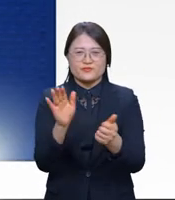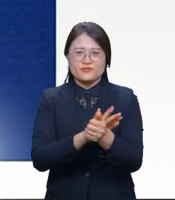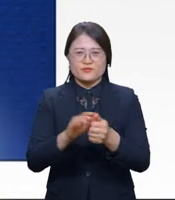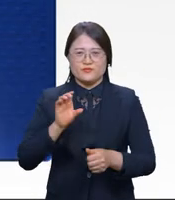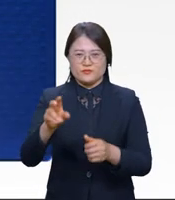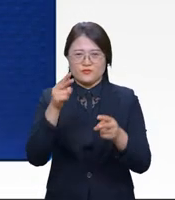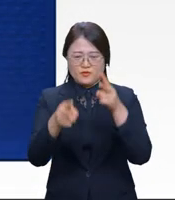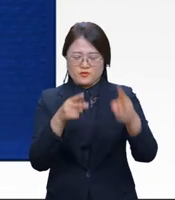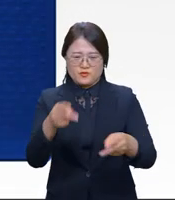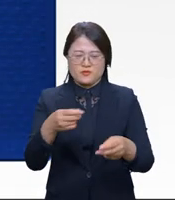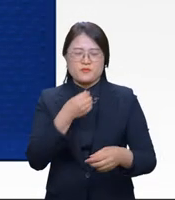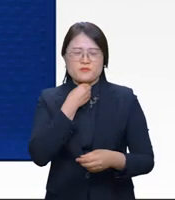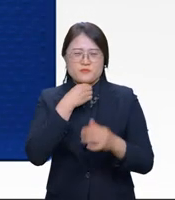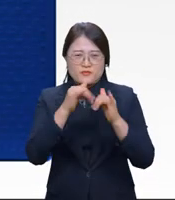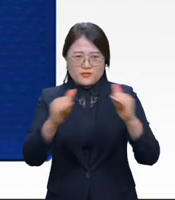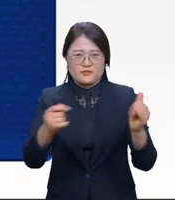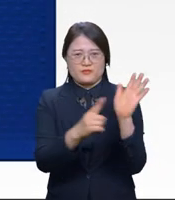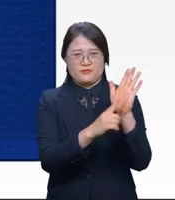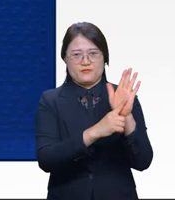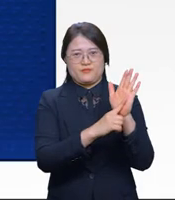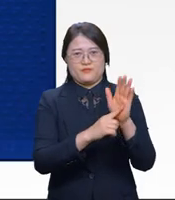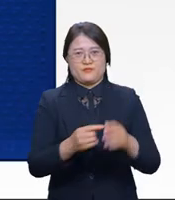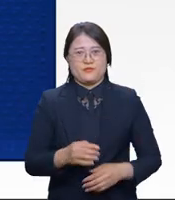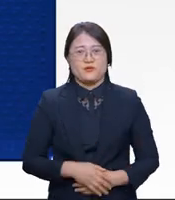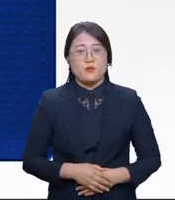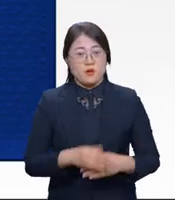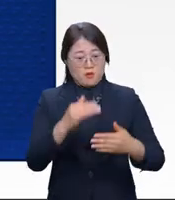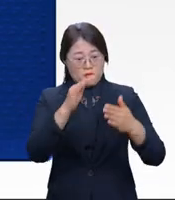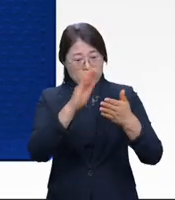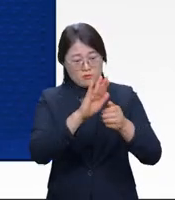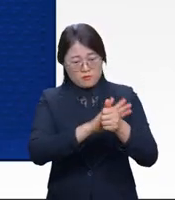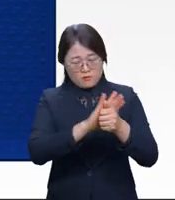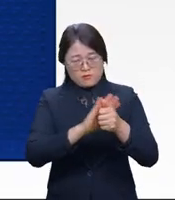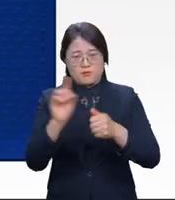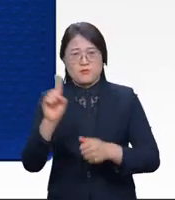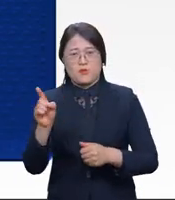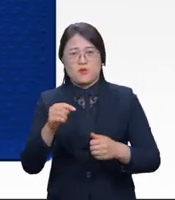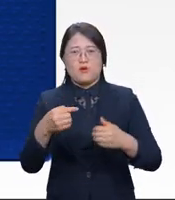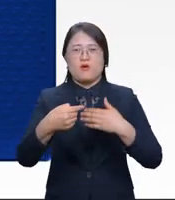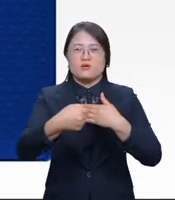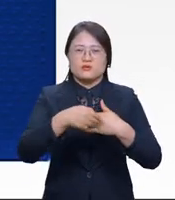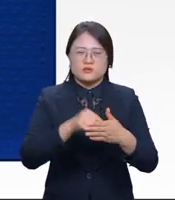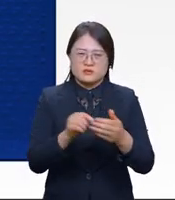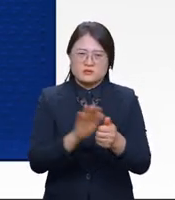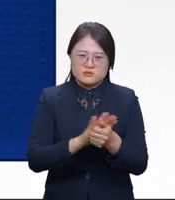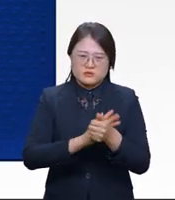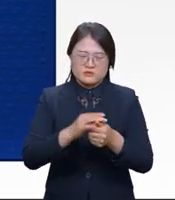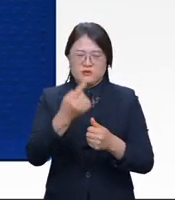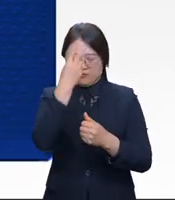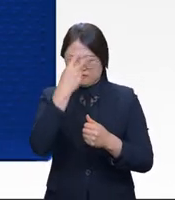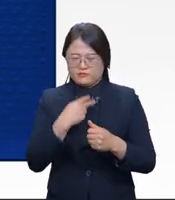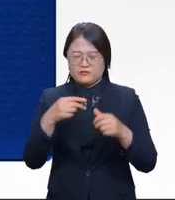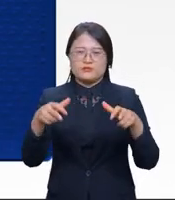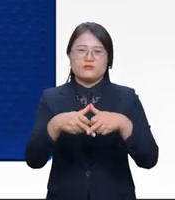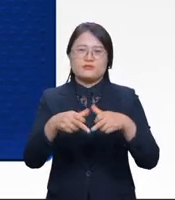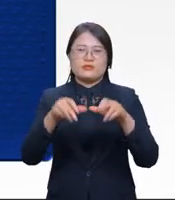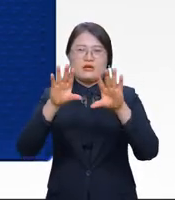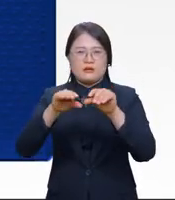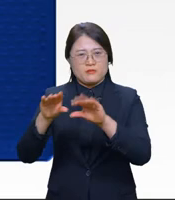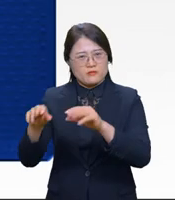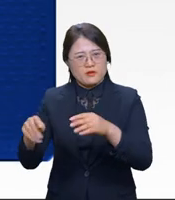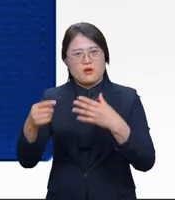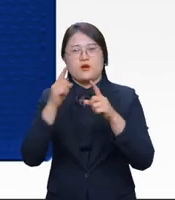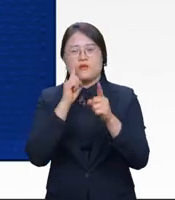지역사회 서비스 투자사업 이용자를 모집합니다. 대상 서비스는 우리아이 심리지원, 시각장애인 안마 등이며